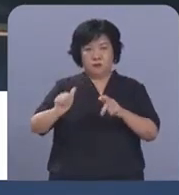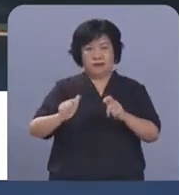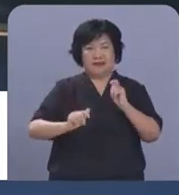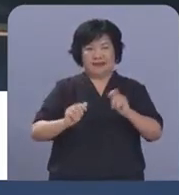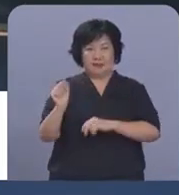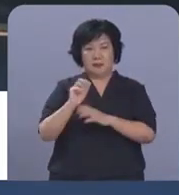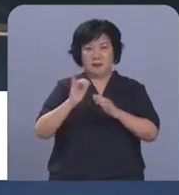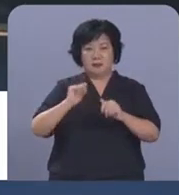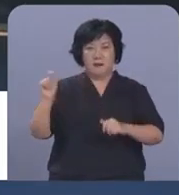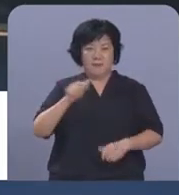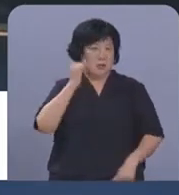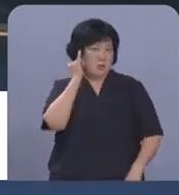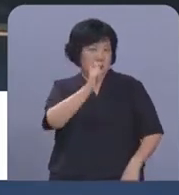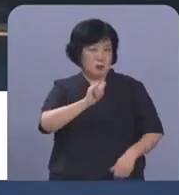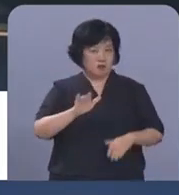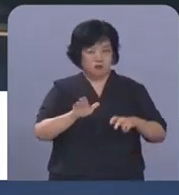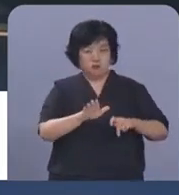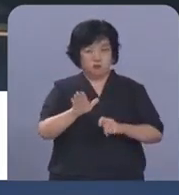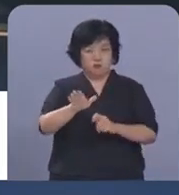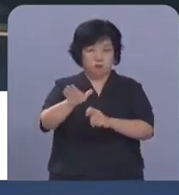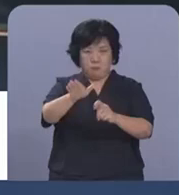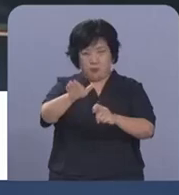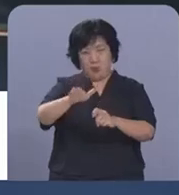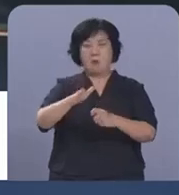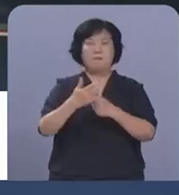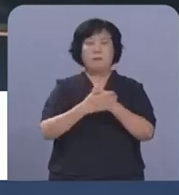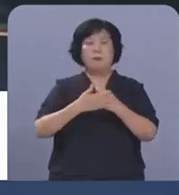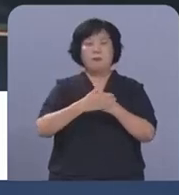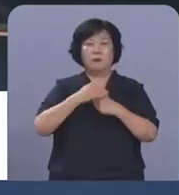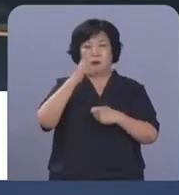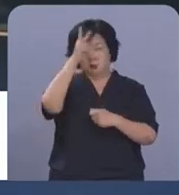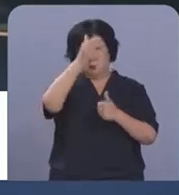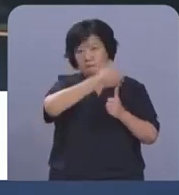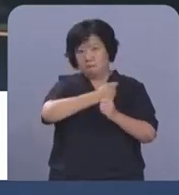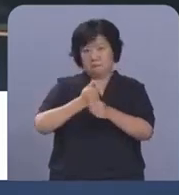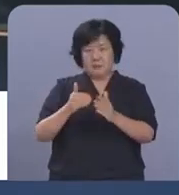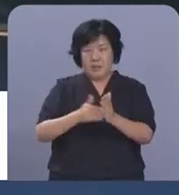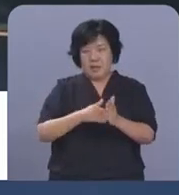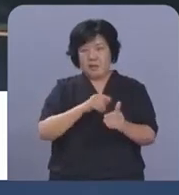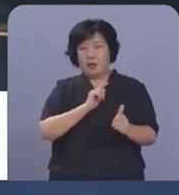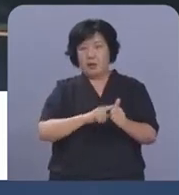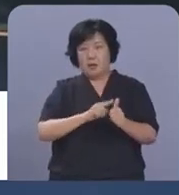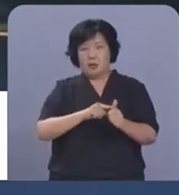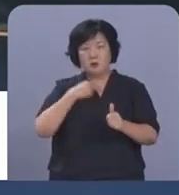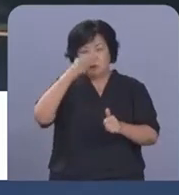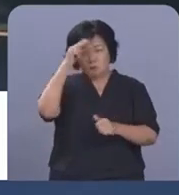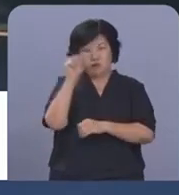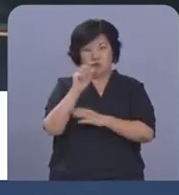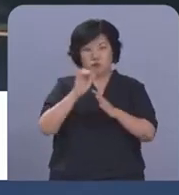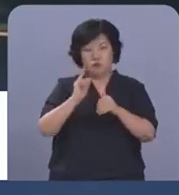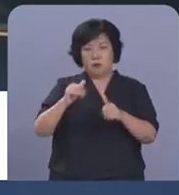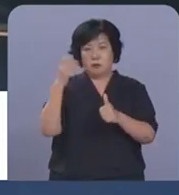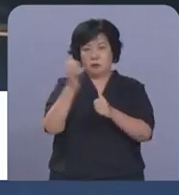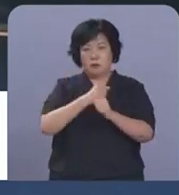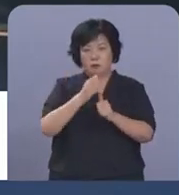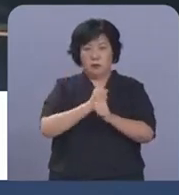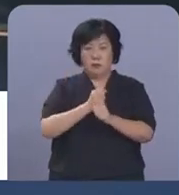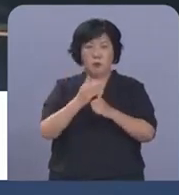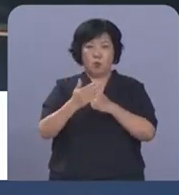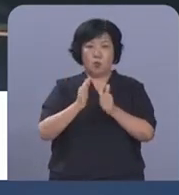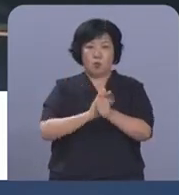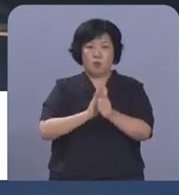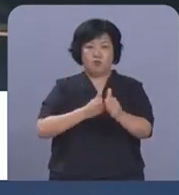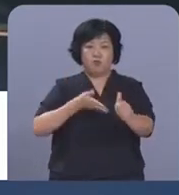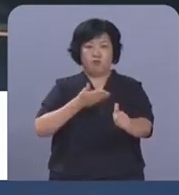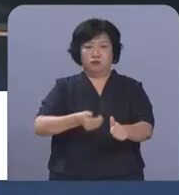택시기사의 빠른 신고와 추적 덕분에 경찰에 붙잡혔습니다. 이 택시기사는 음주운전자 검거에 도움을 준 게 이미 여러